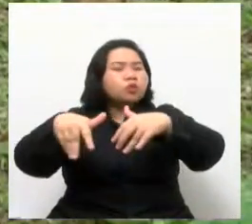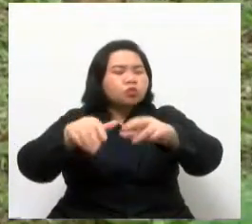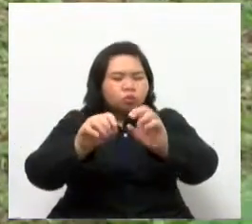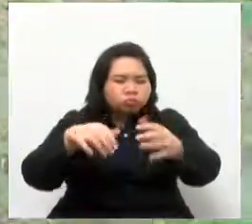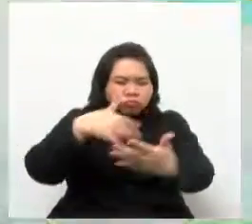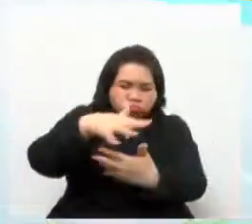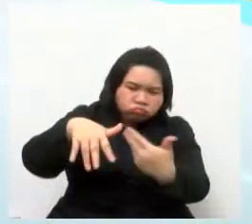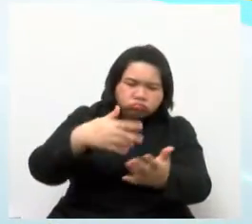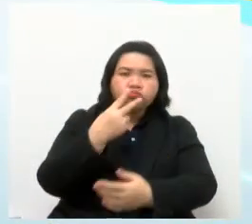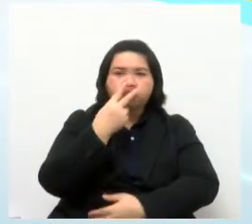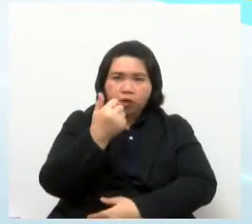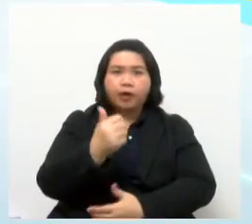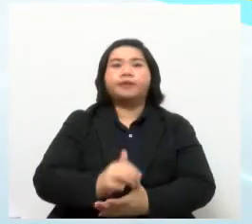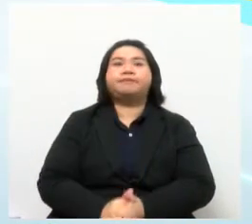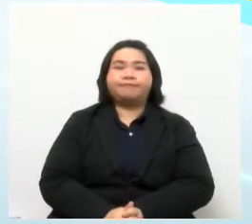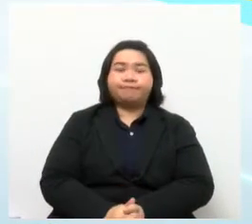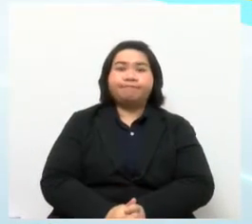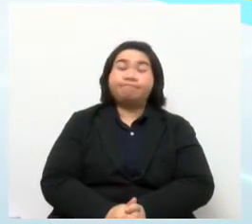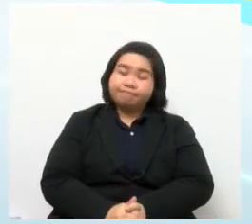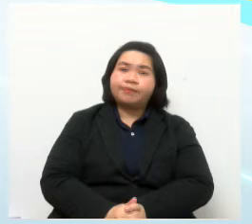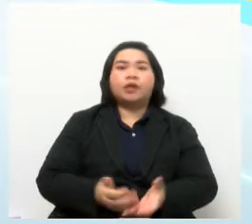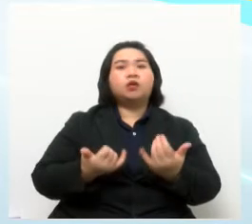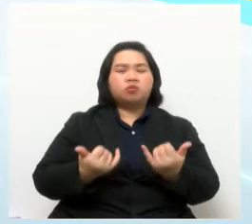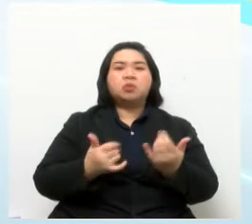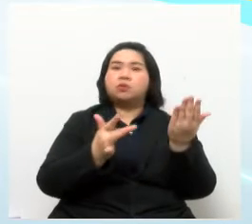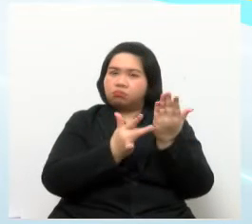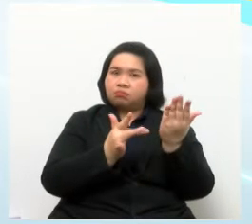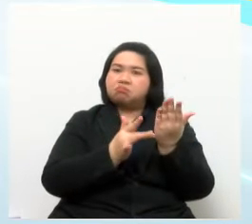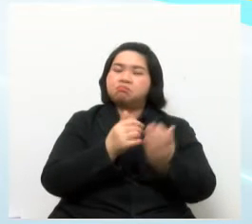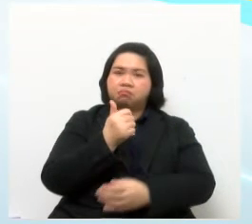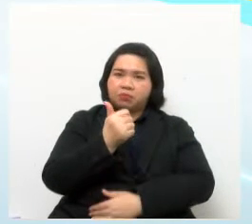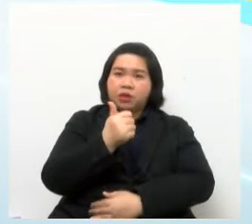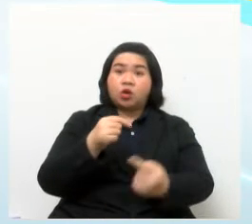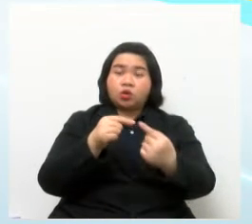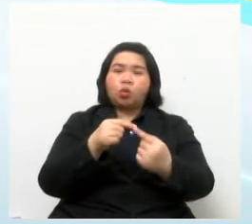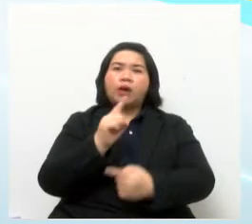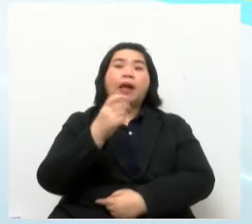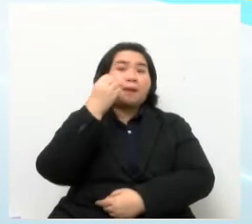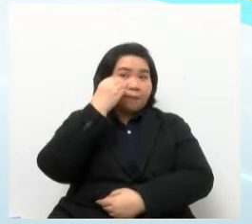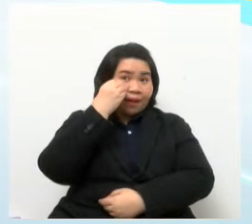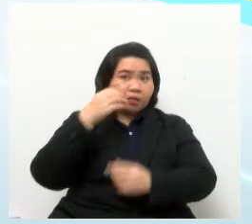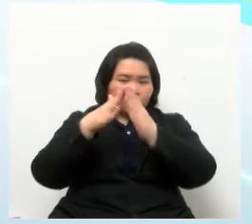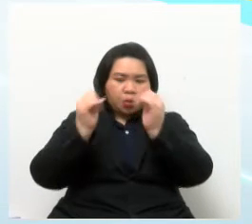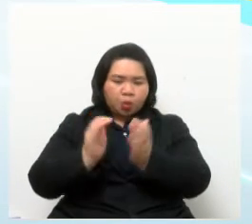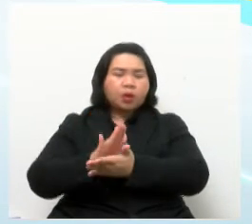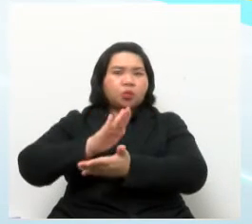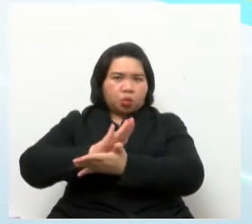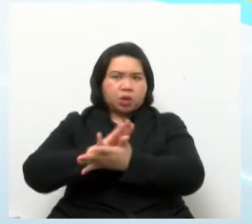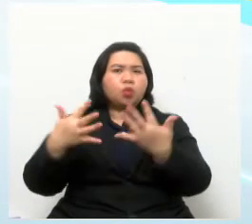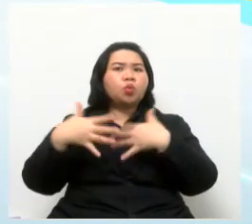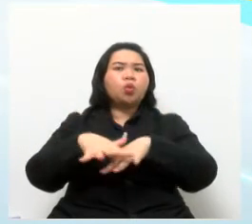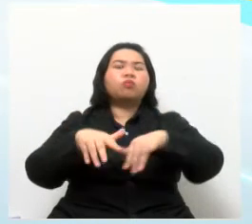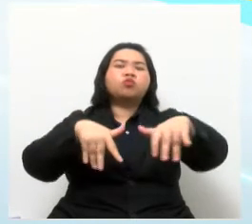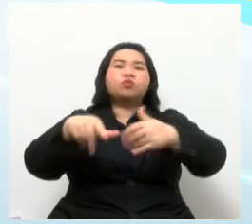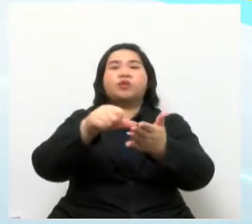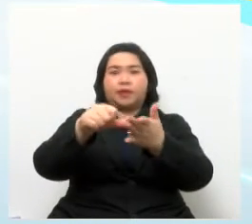ต่อไป นับได้ว่าเป็นอีกหนึ่งนวัตกรรมนะคะที่ใช้หลักการของบบมาใช้ในการแก้ไขปัญหาภายในชุมชนได้เป็นอย่างดี